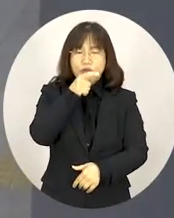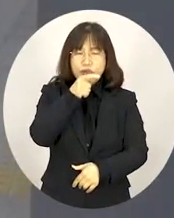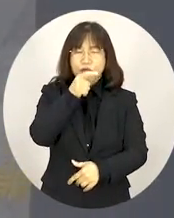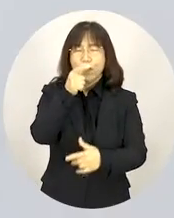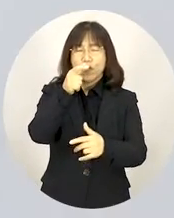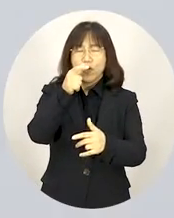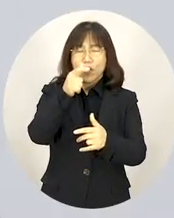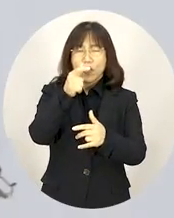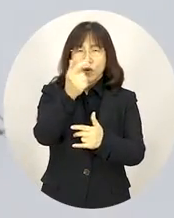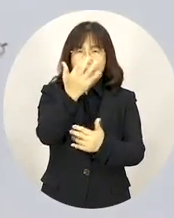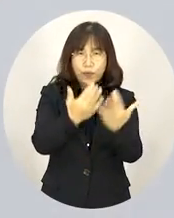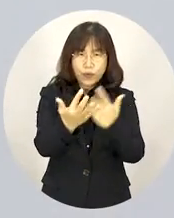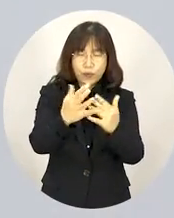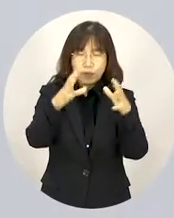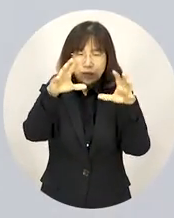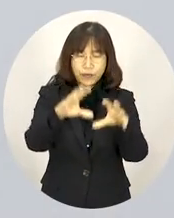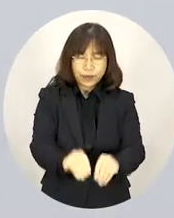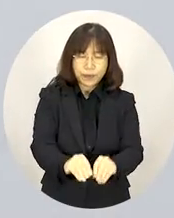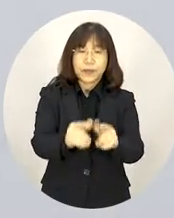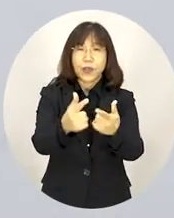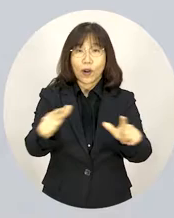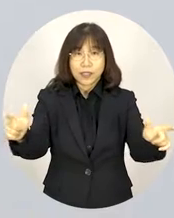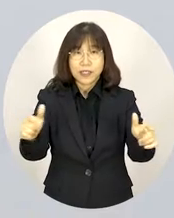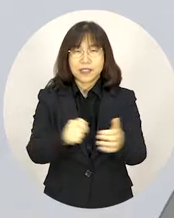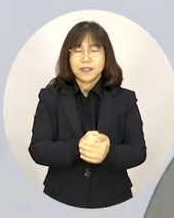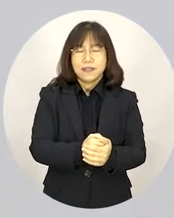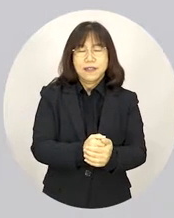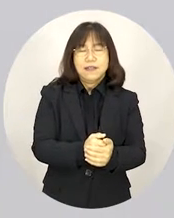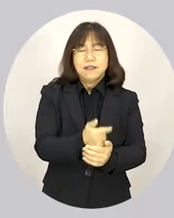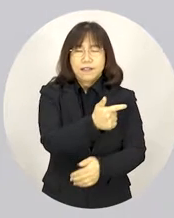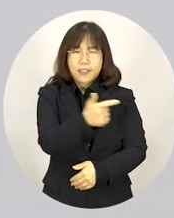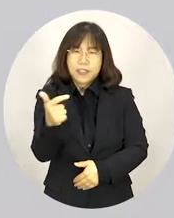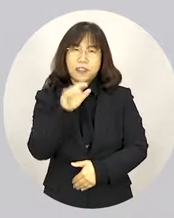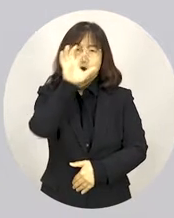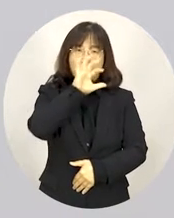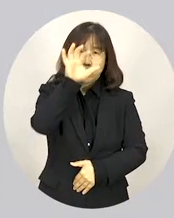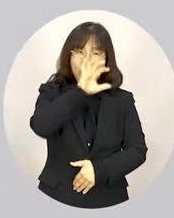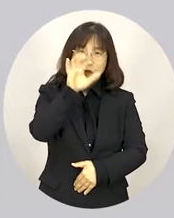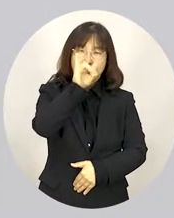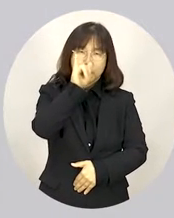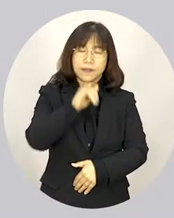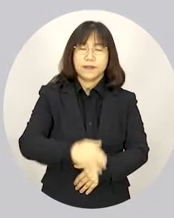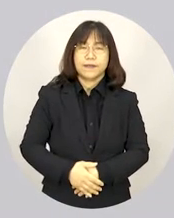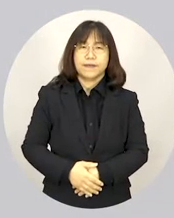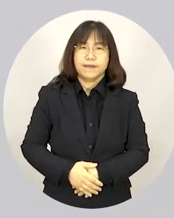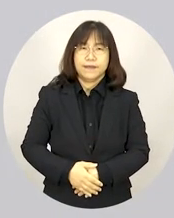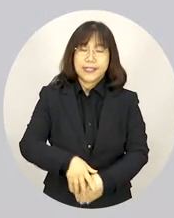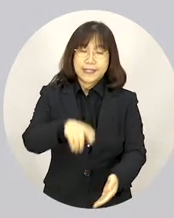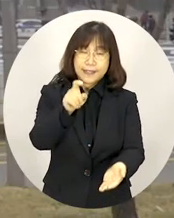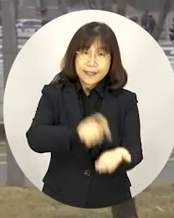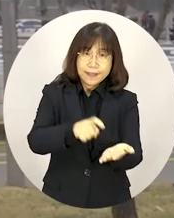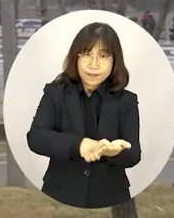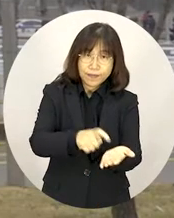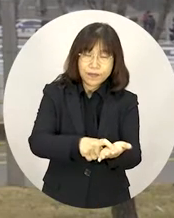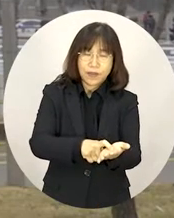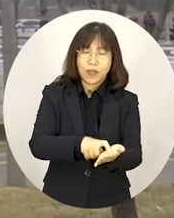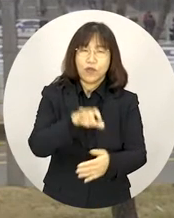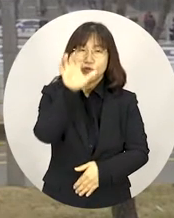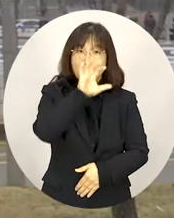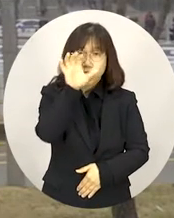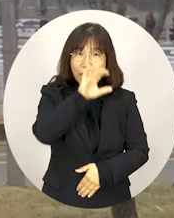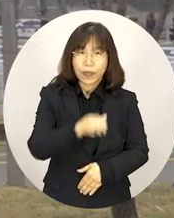진화작전도 펼치는 등 코로나19 이후 2년 만에 대대적인 현장훈련으로 실시됐습니다.